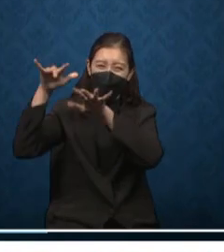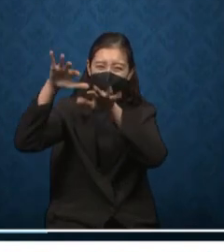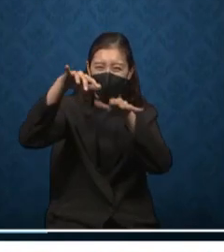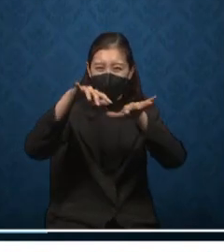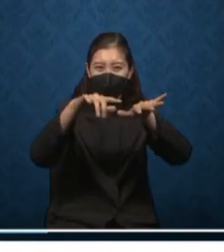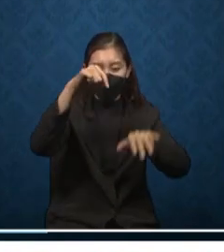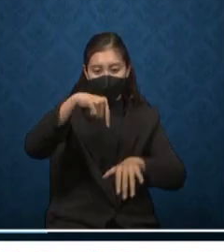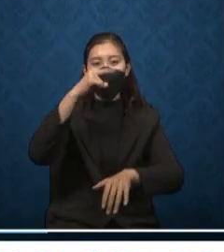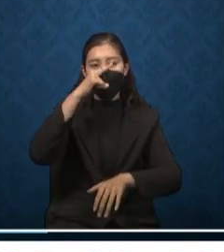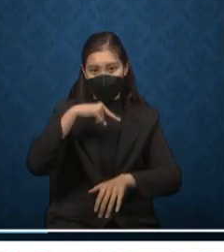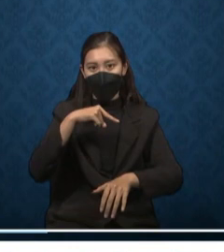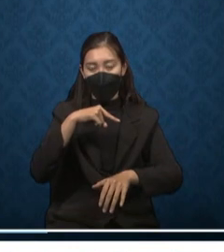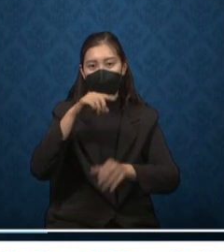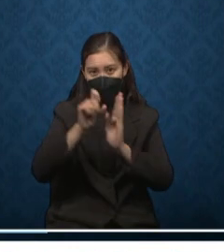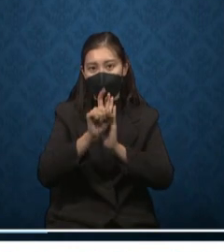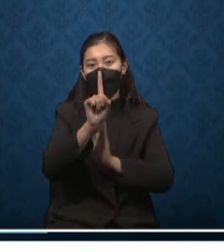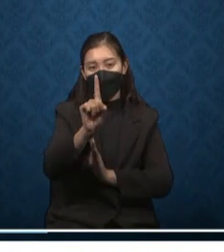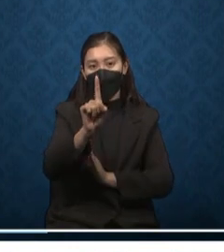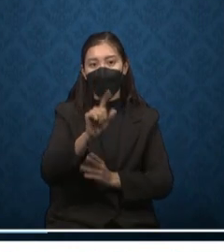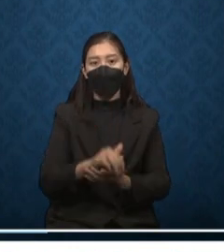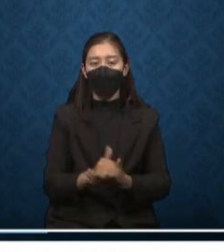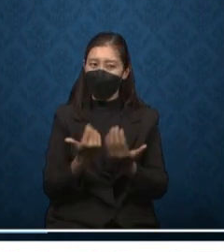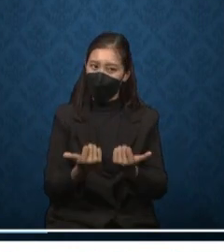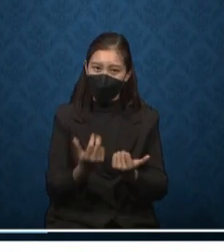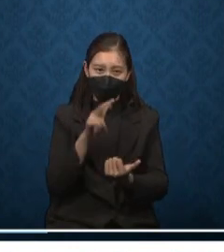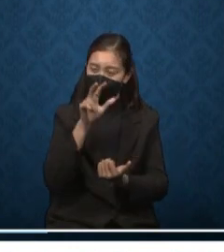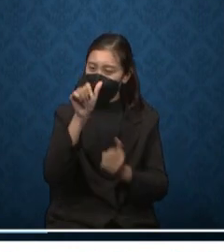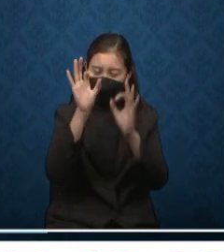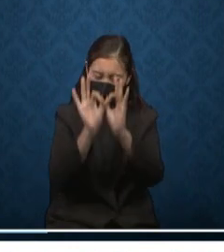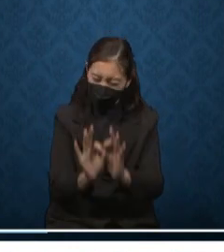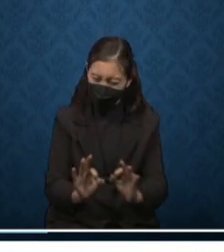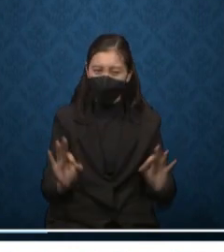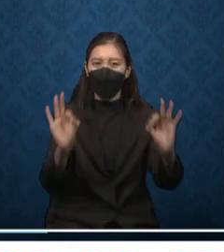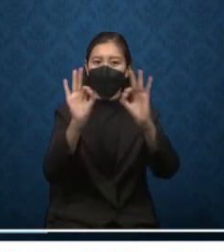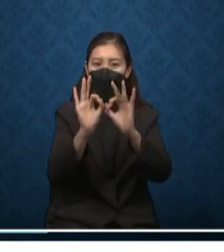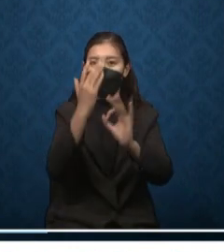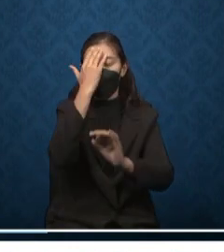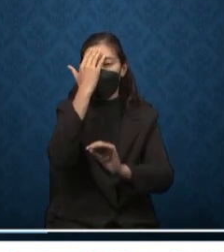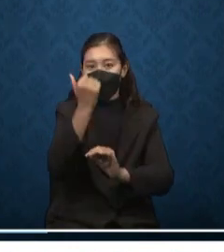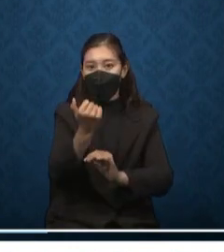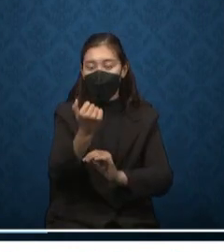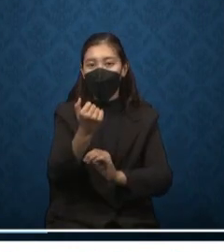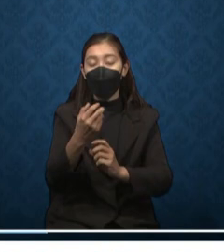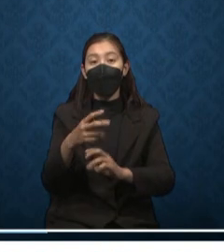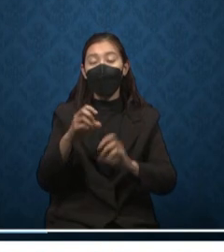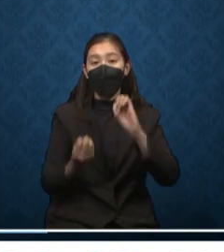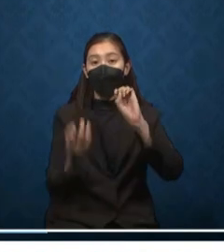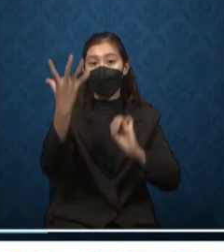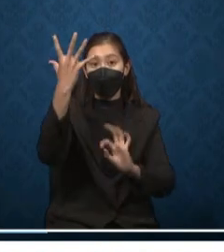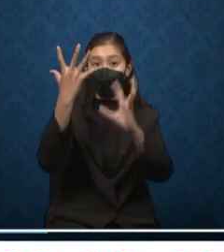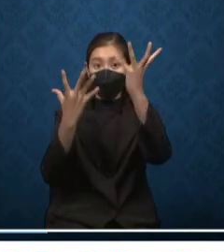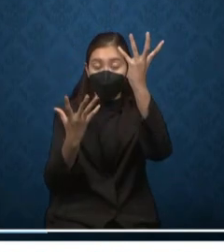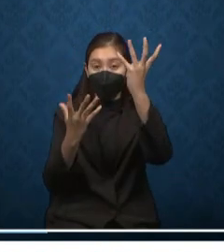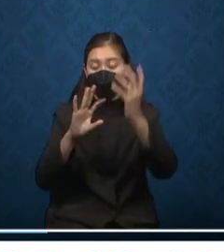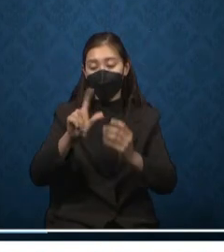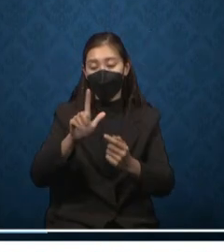ป็นสิ่งที่ถือได้ว่ามีคุณค่าอย่างยิ่งป่าชายเลนยังเป็นแหล่งท่องเที่ยว